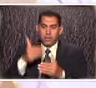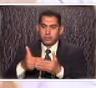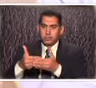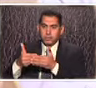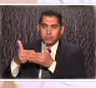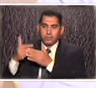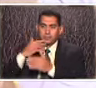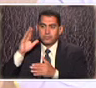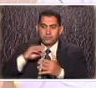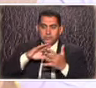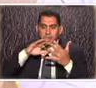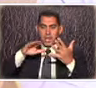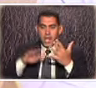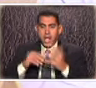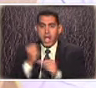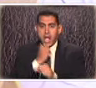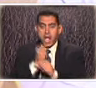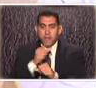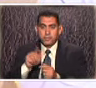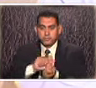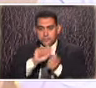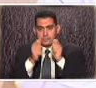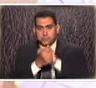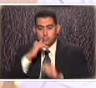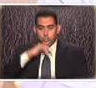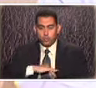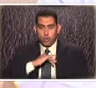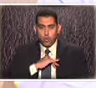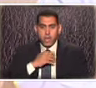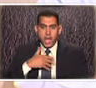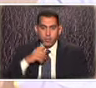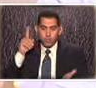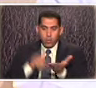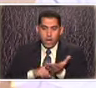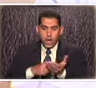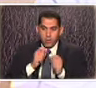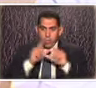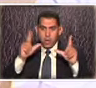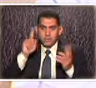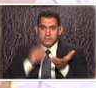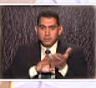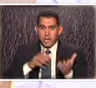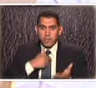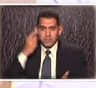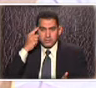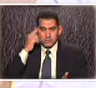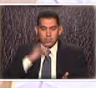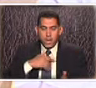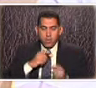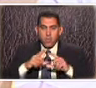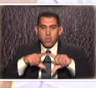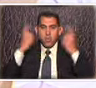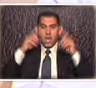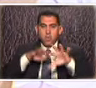الدخول الى ارض العمل يحول الداخل الى ارض الواقع الى حاله اما ان تكون